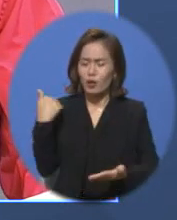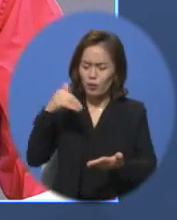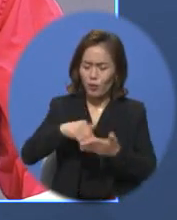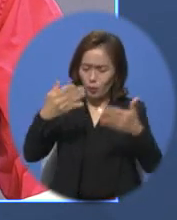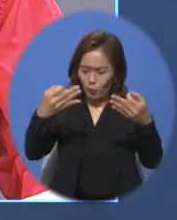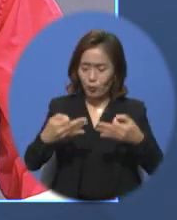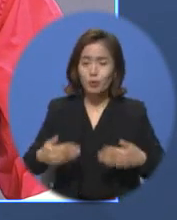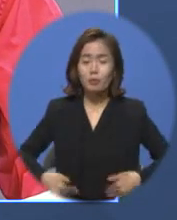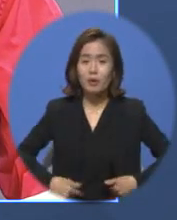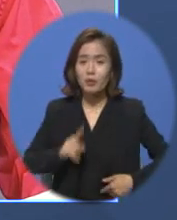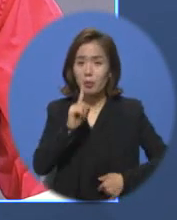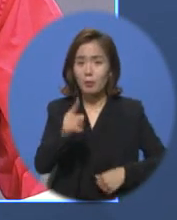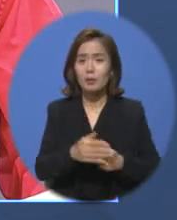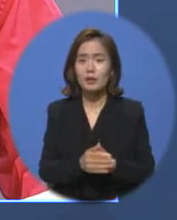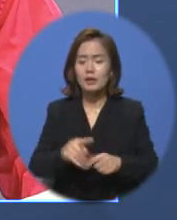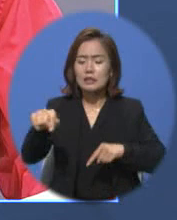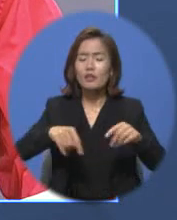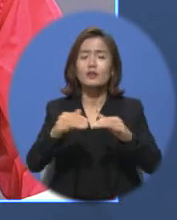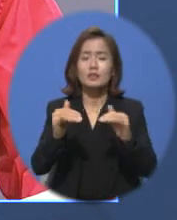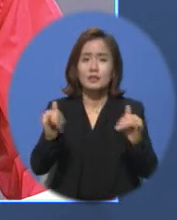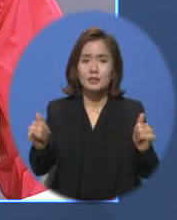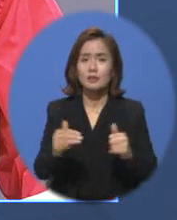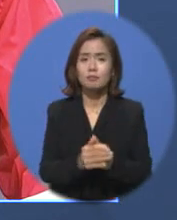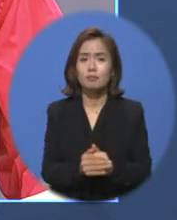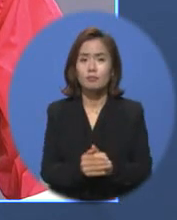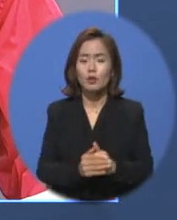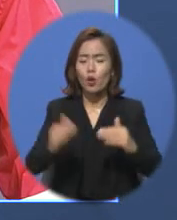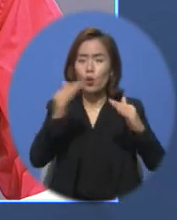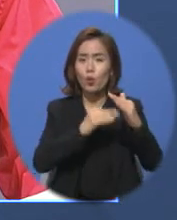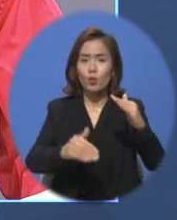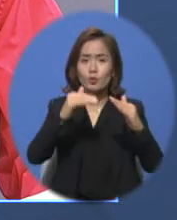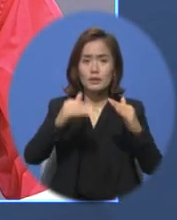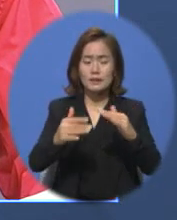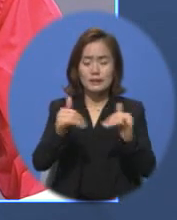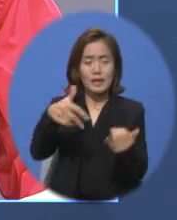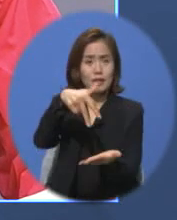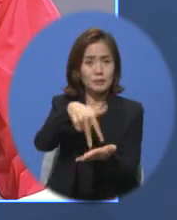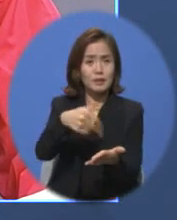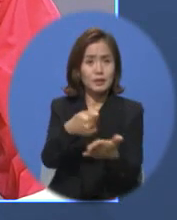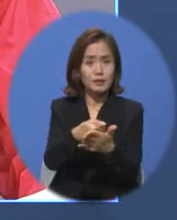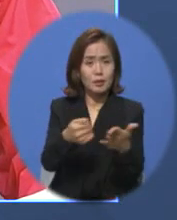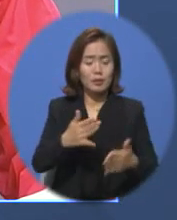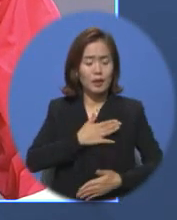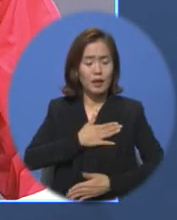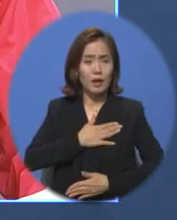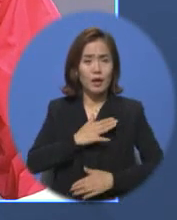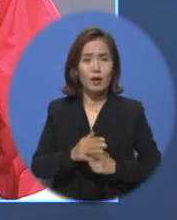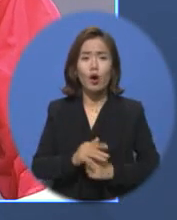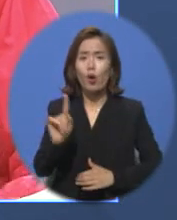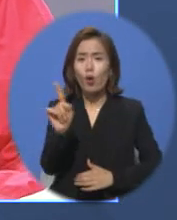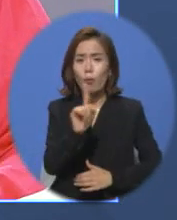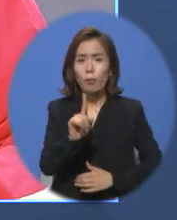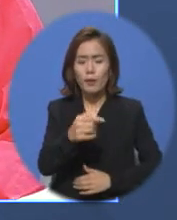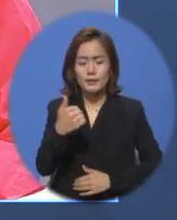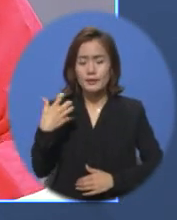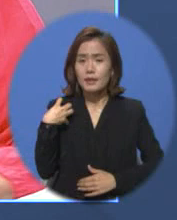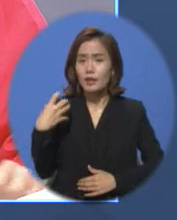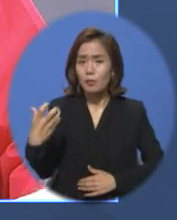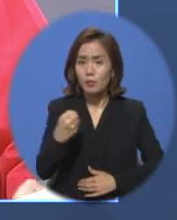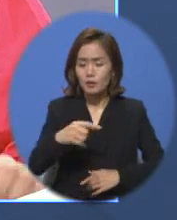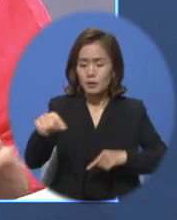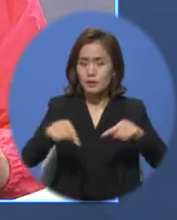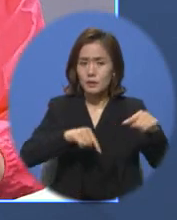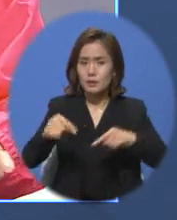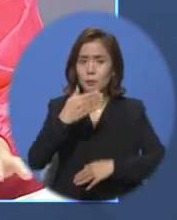스스로를되돌아봐야한다고말합니다. 정치는공직자의지위이므로 ,정치인은자신이